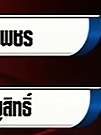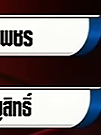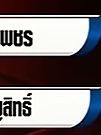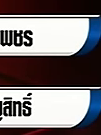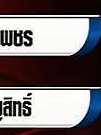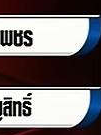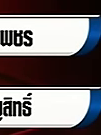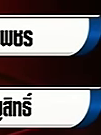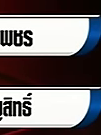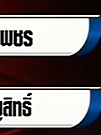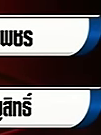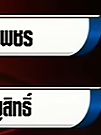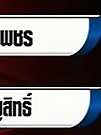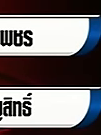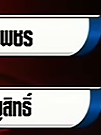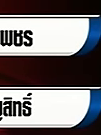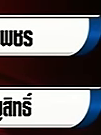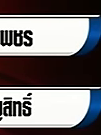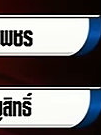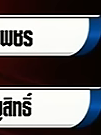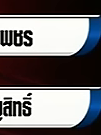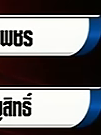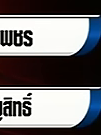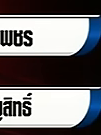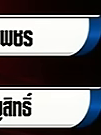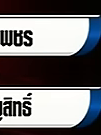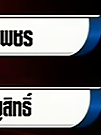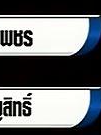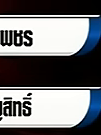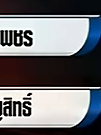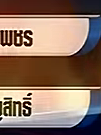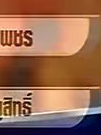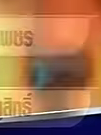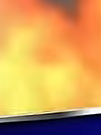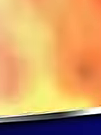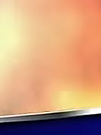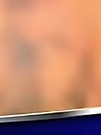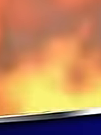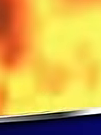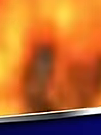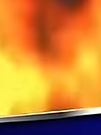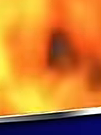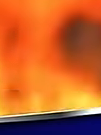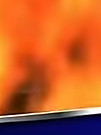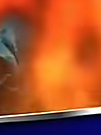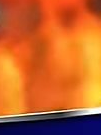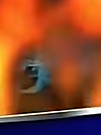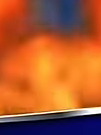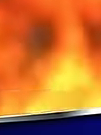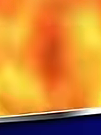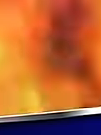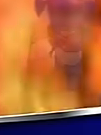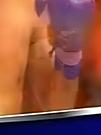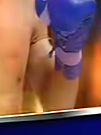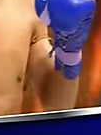ญสิทธิ์รองคู่เอกเพชรอุทัยสจ.เปียกอุทัยดวลกับโลตัสต่อเทวิน135ปอนด์และคู่เอกคู่ที่5ฟ้านำ